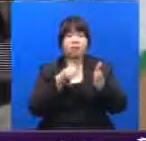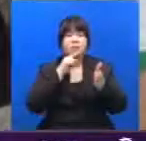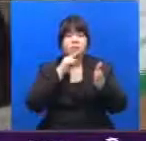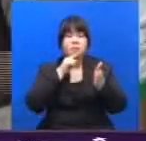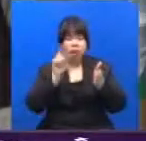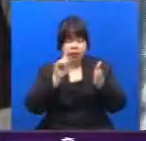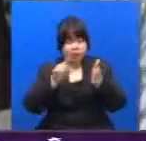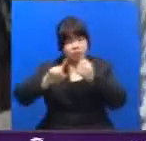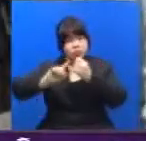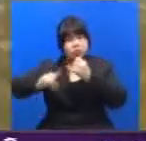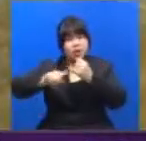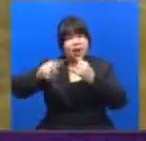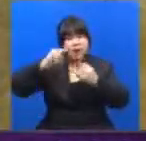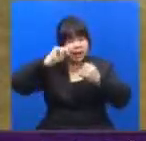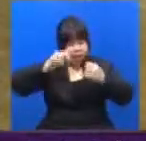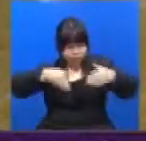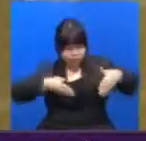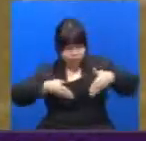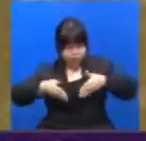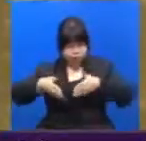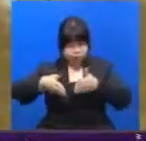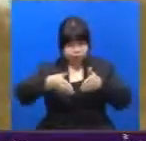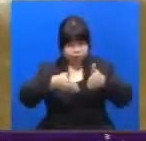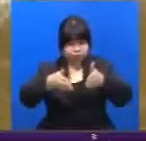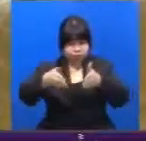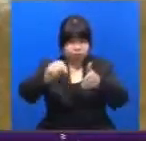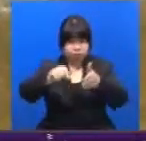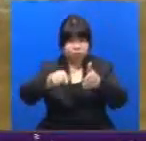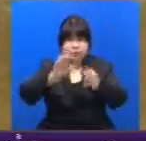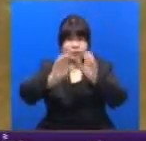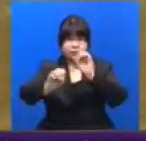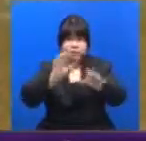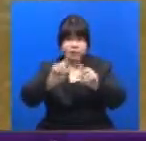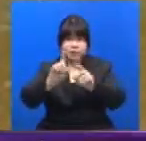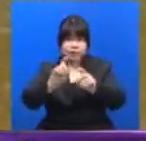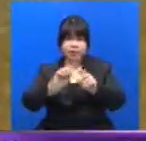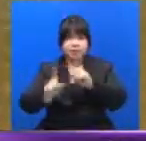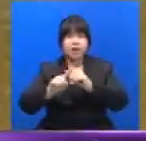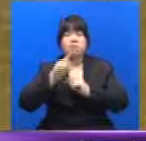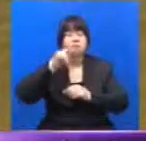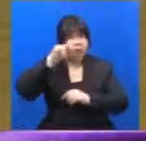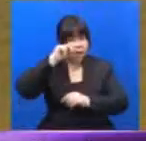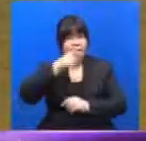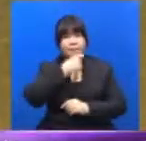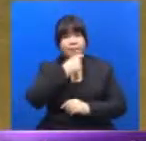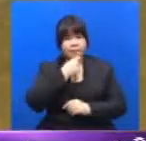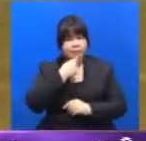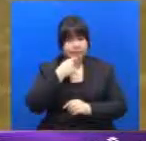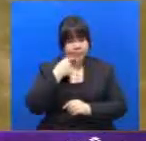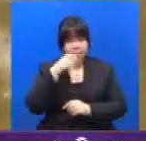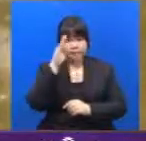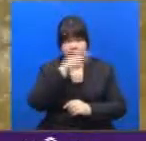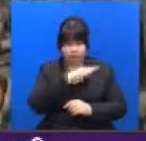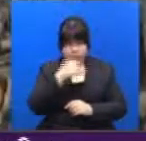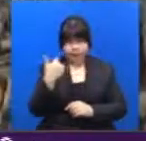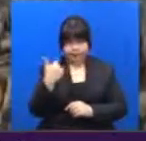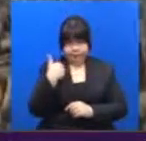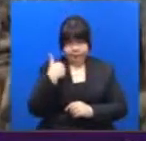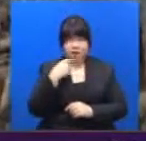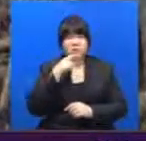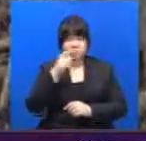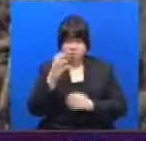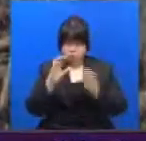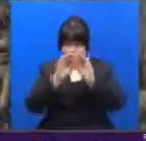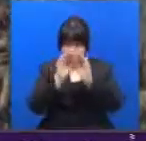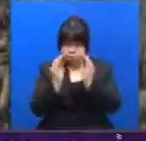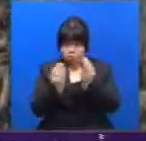งเป็นปลายน้ำของคลองซ้ายต่าง ๆ จึงเป็นแหลงรวมของเสียเมื่อระดับน้ำแ้งลงทำให้เกิดปญหาน้ำเน้าเสียการโยน